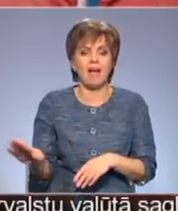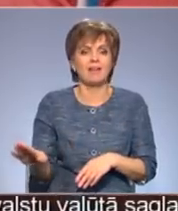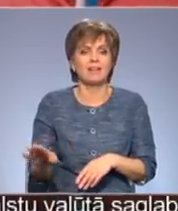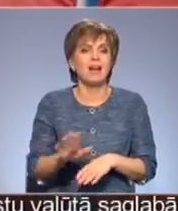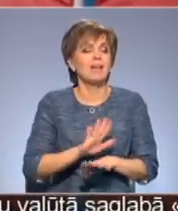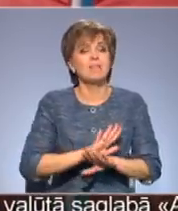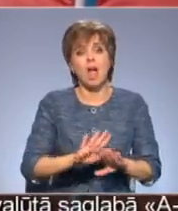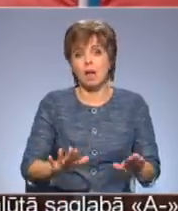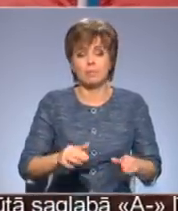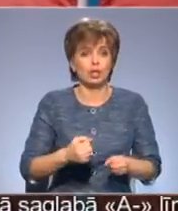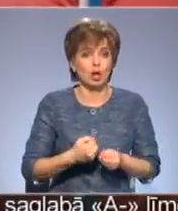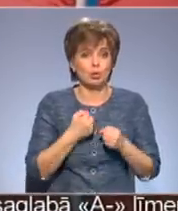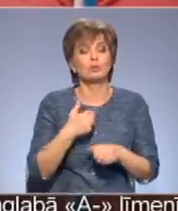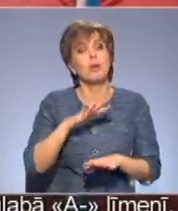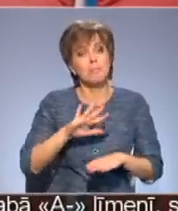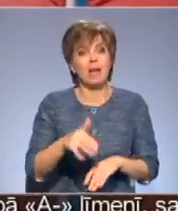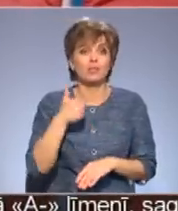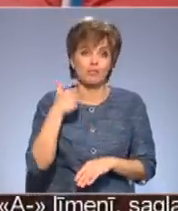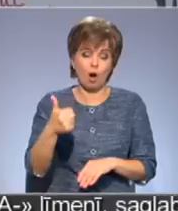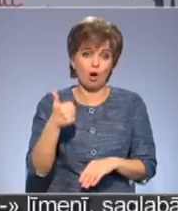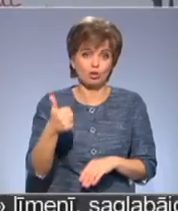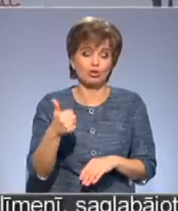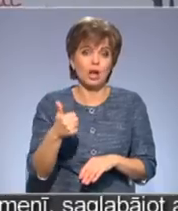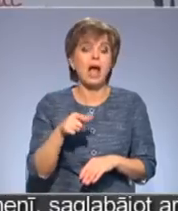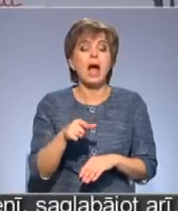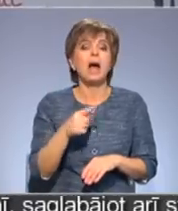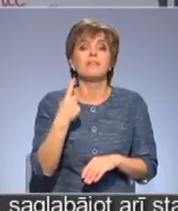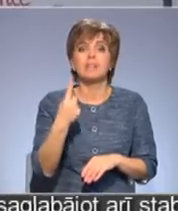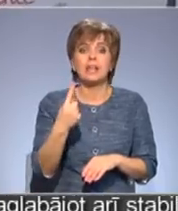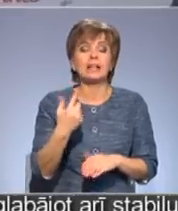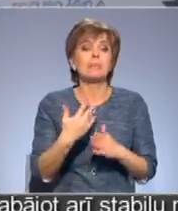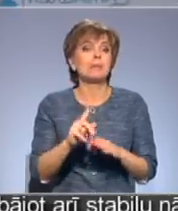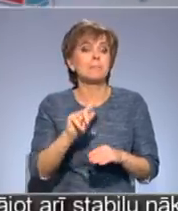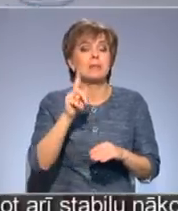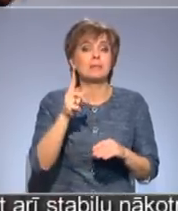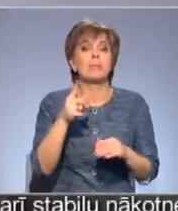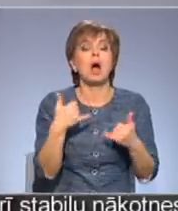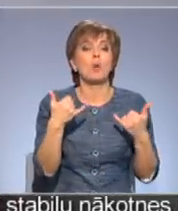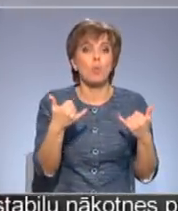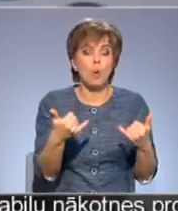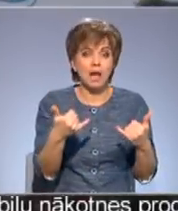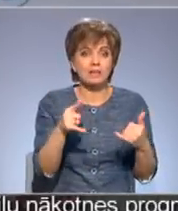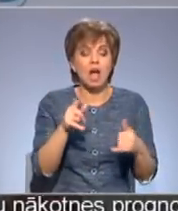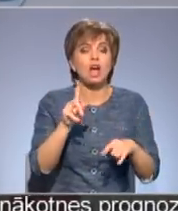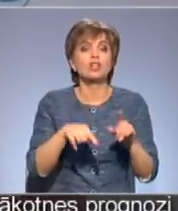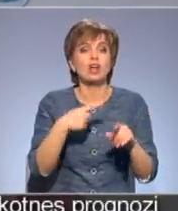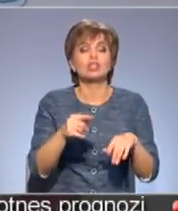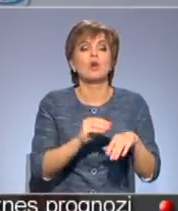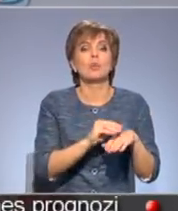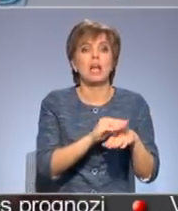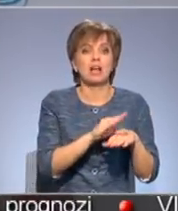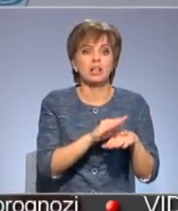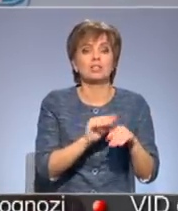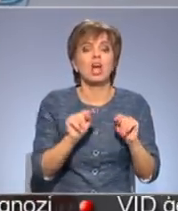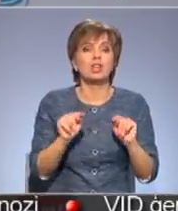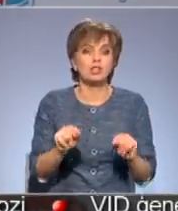Nebija grūti. Forši skriet ir. Kamēr vieniem tā ir pirmā sporta godalga, citam jau mājās dažas ir iekrātas. Šī